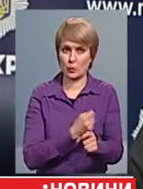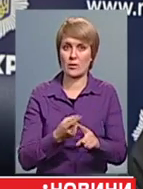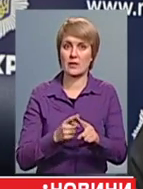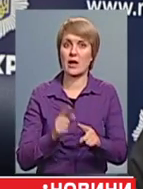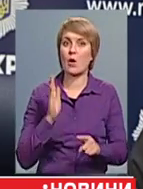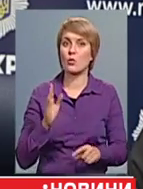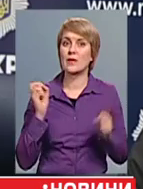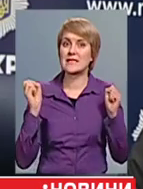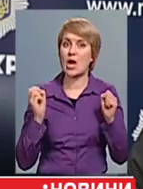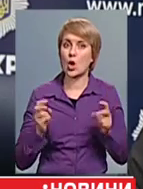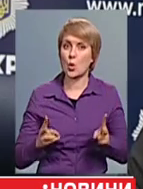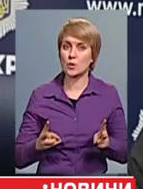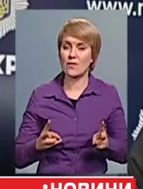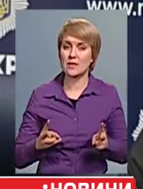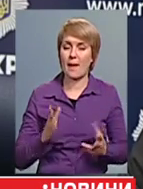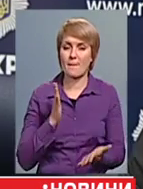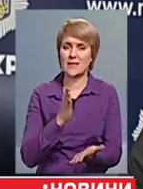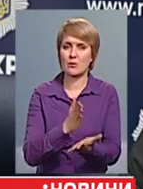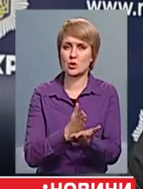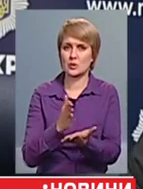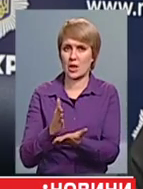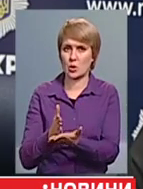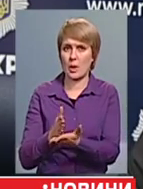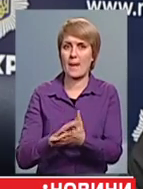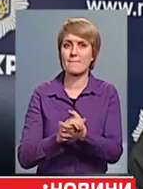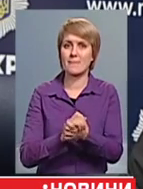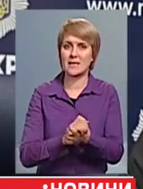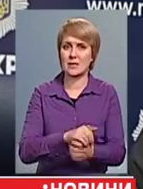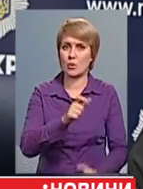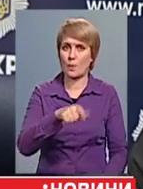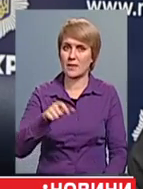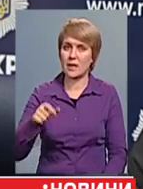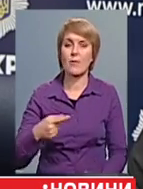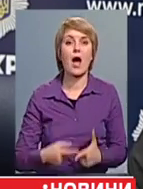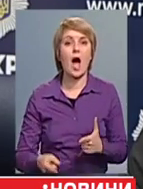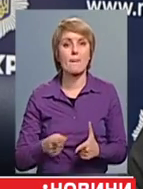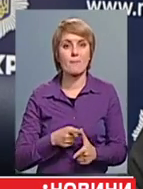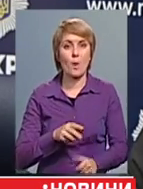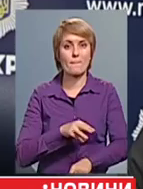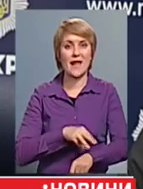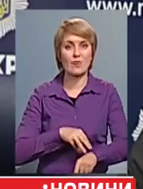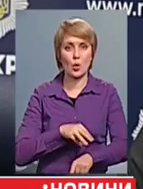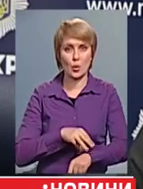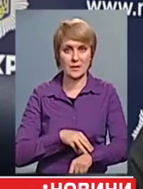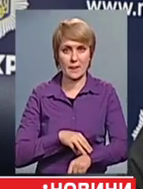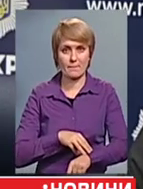буде загрожувати безпосередньо мирним громадянам або ж правоохоронцям,